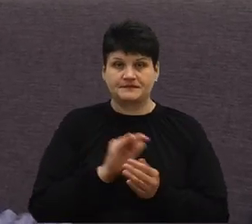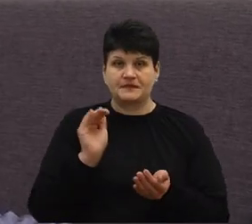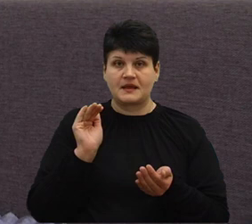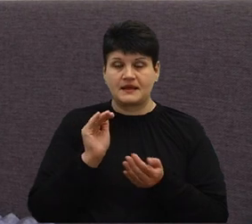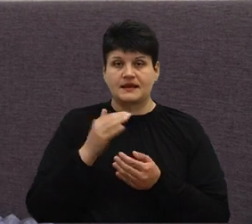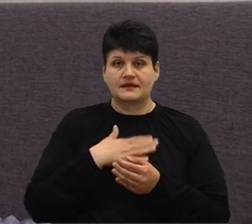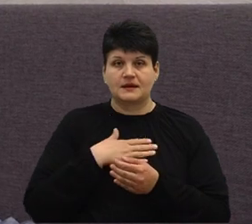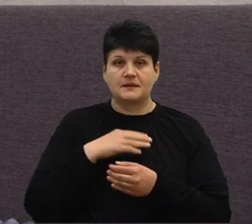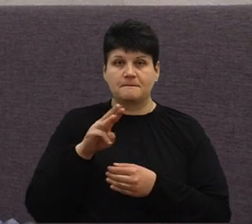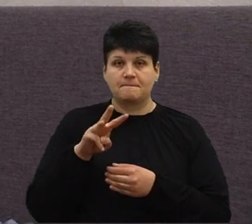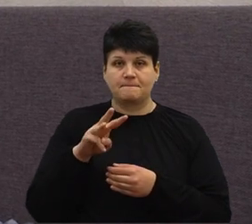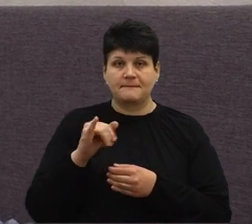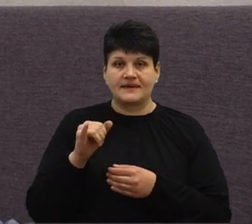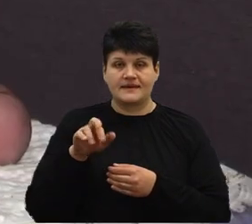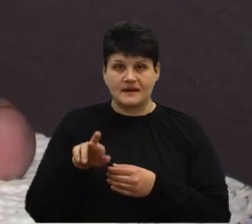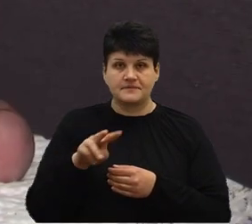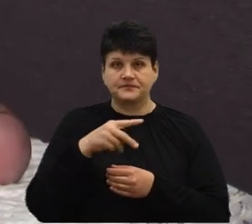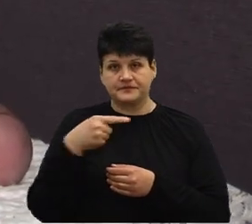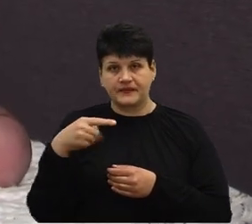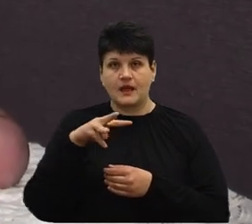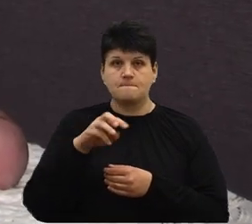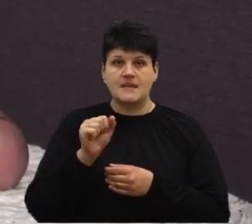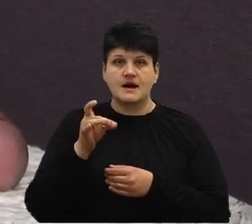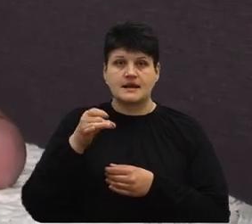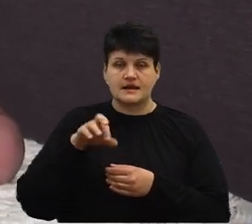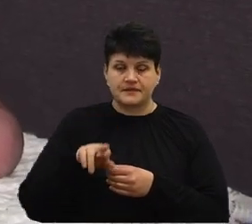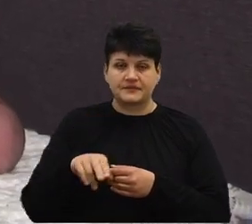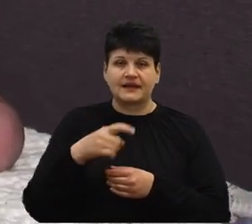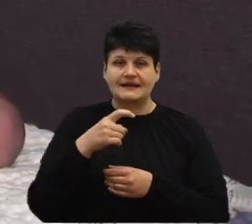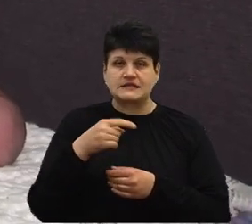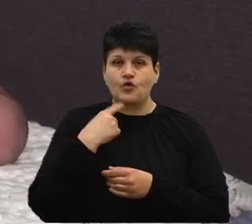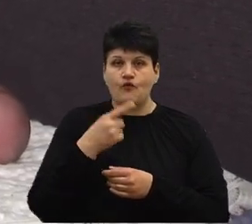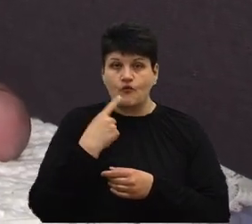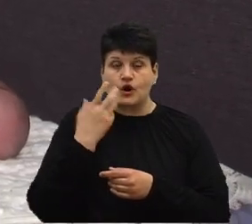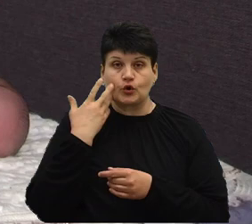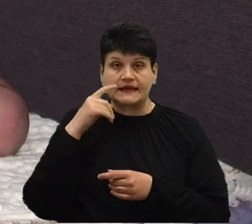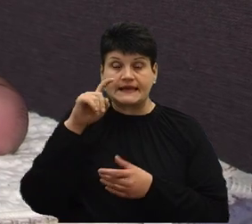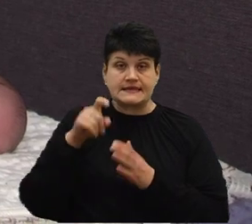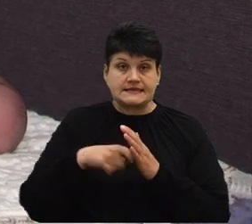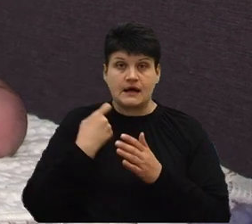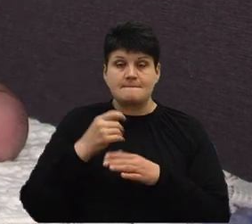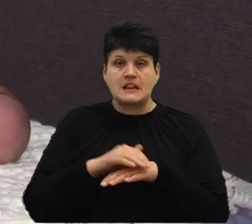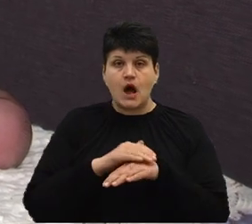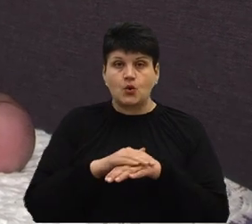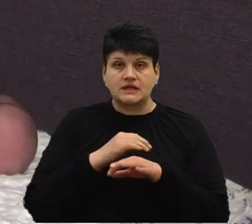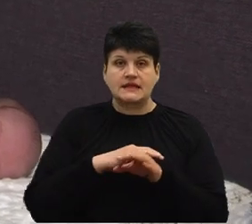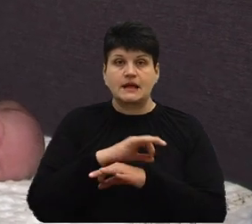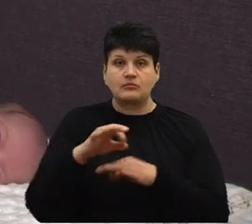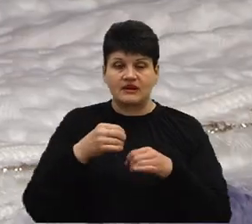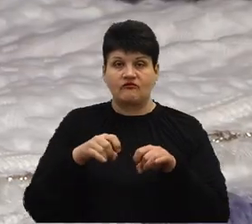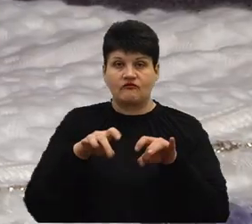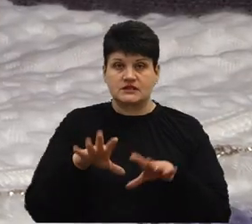наша назвали її ім'я Марія Христина звароч каже коли дізналася про благодійний проєкт Вирішила